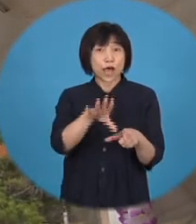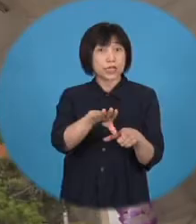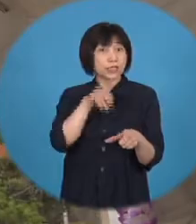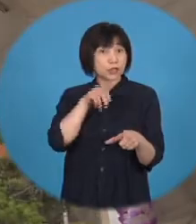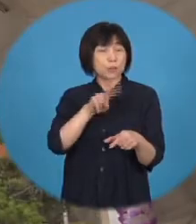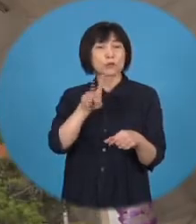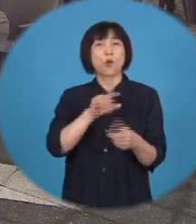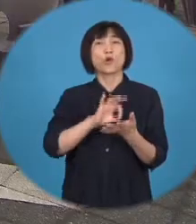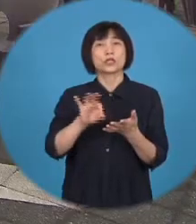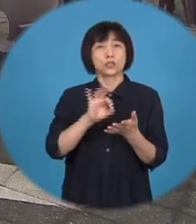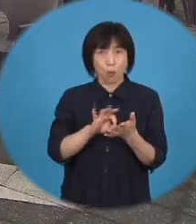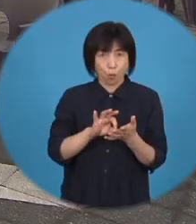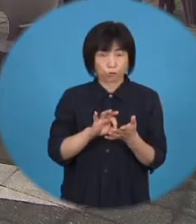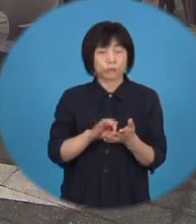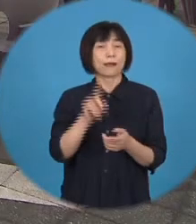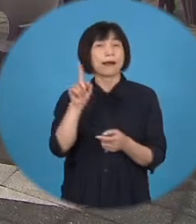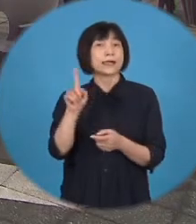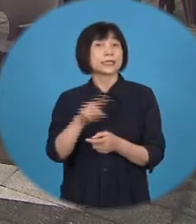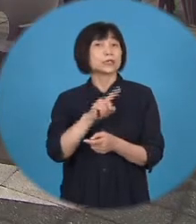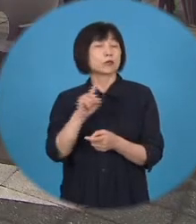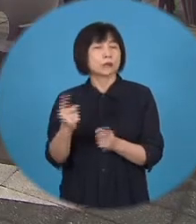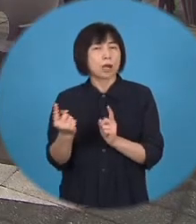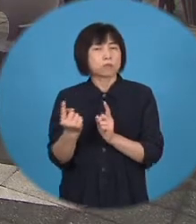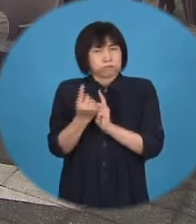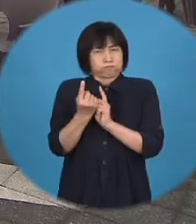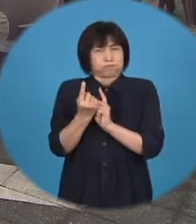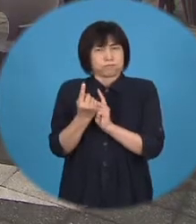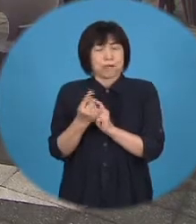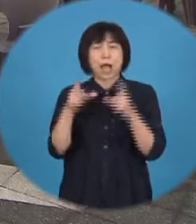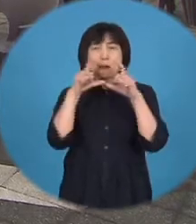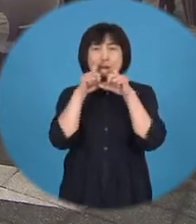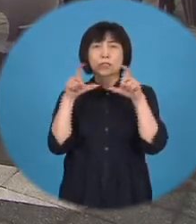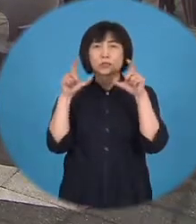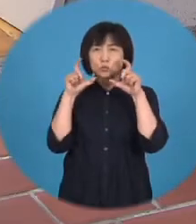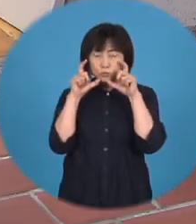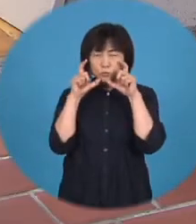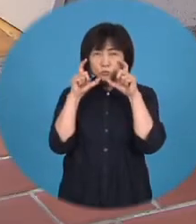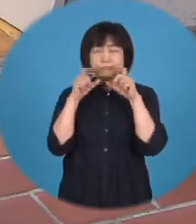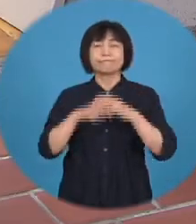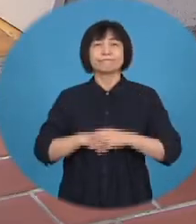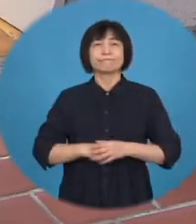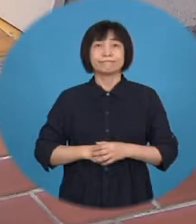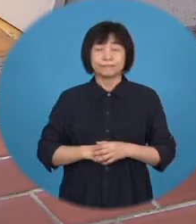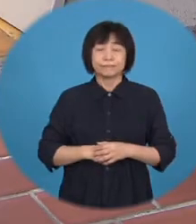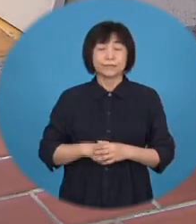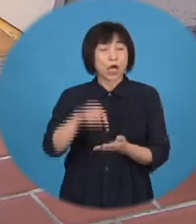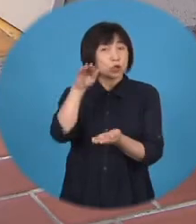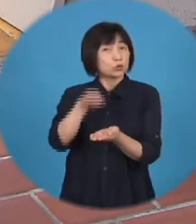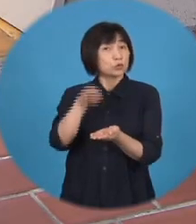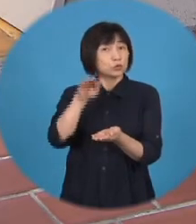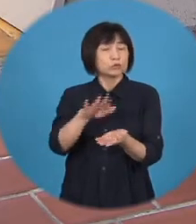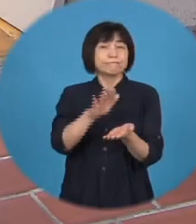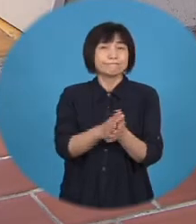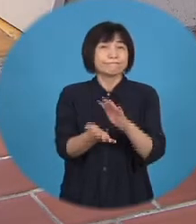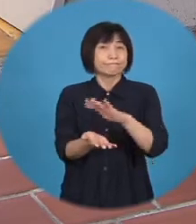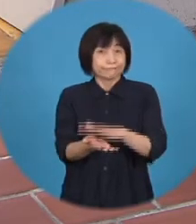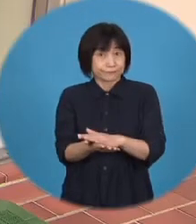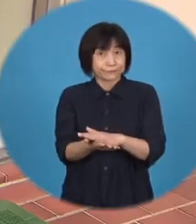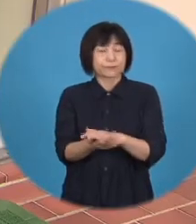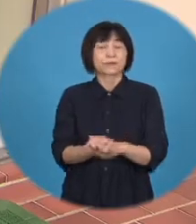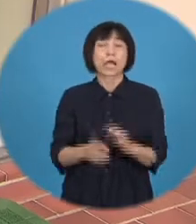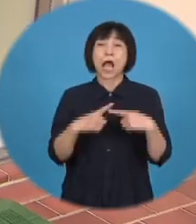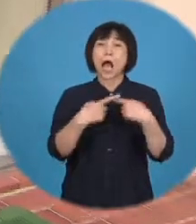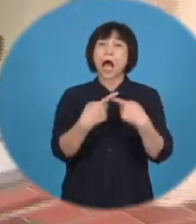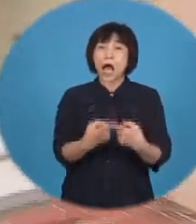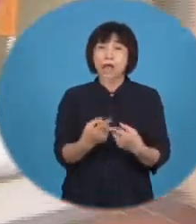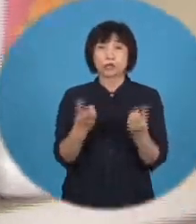用、人との距離が十分確保できないときはマスクの着用、こまめな手指の消毒、入場